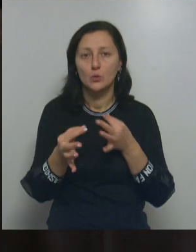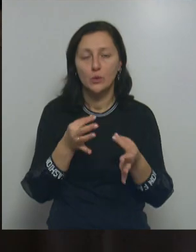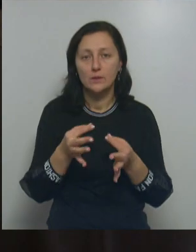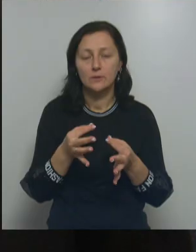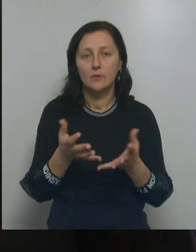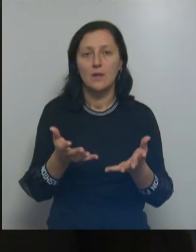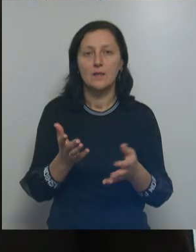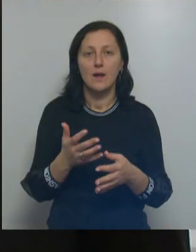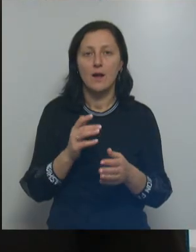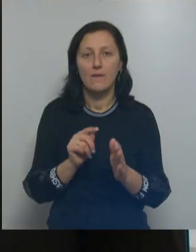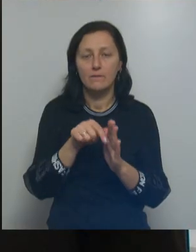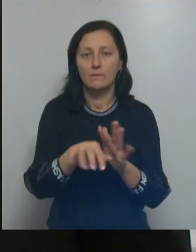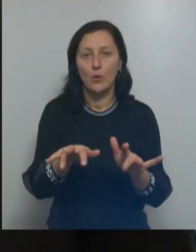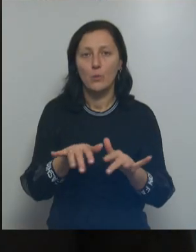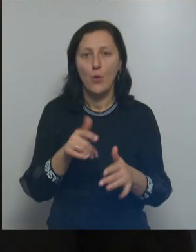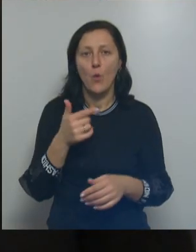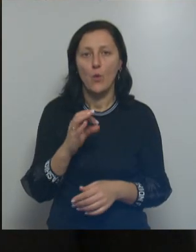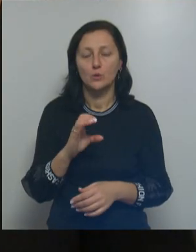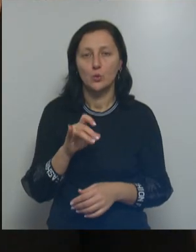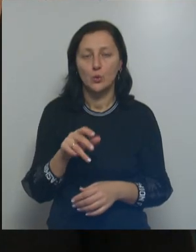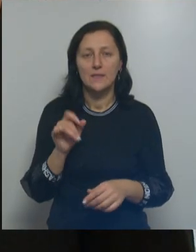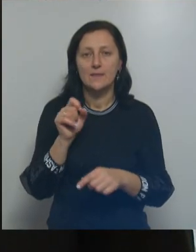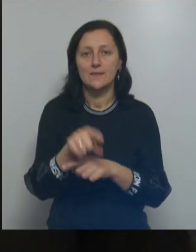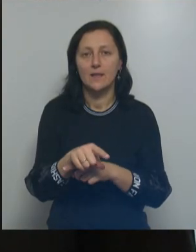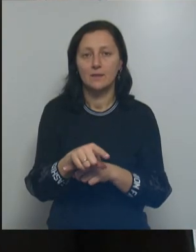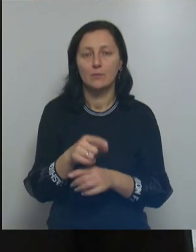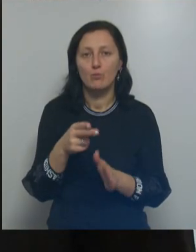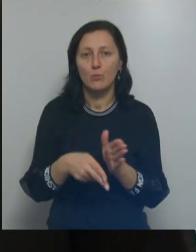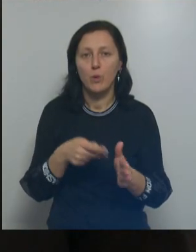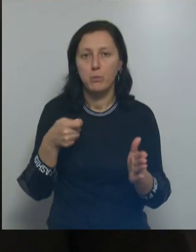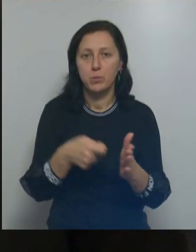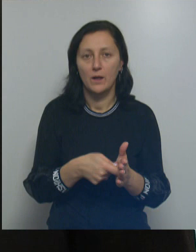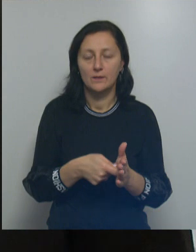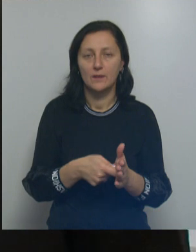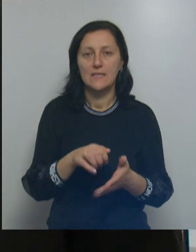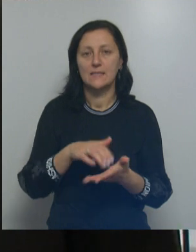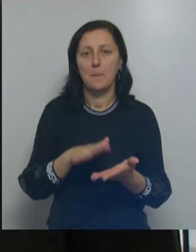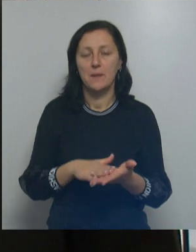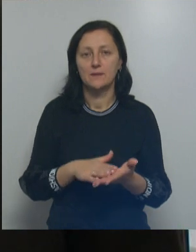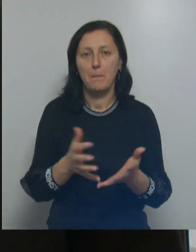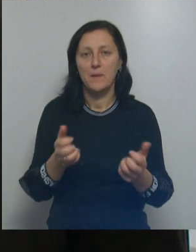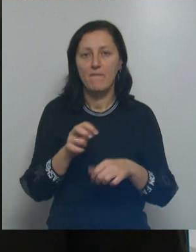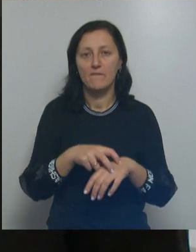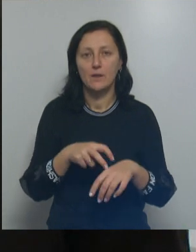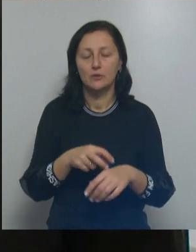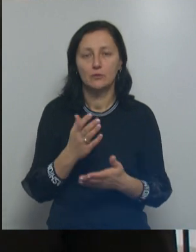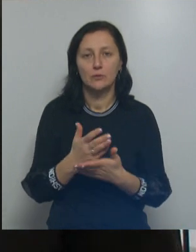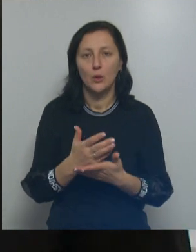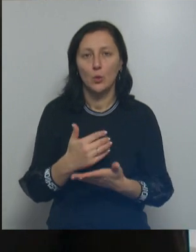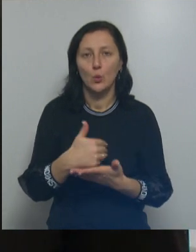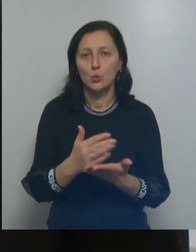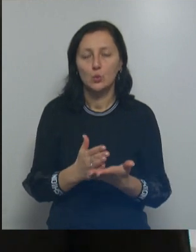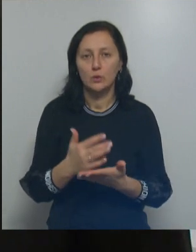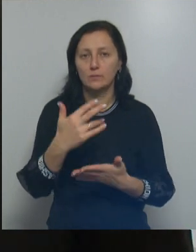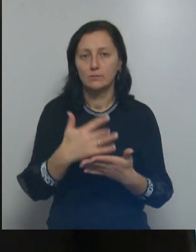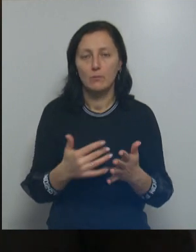в госуслуги, например, зайти там, даже заказать железнодорожный билет, записаться на прием к врачу. То есть спектр услуг огромен. Любые